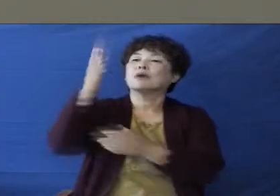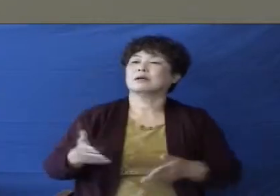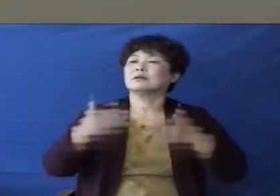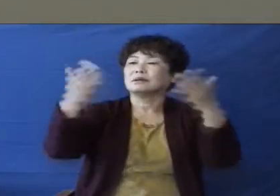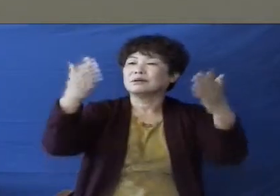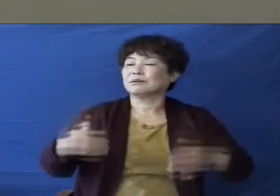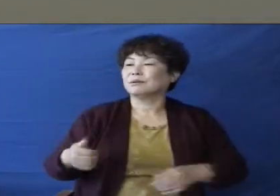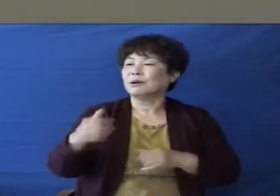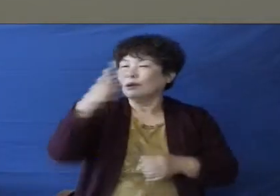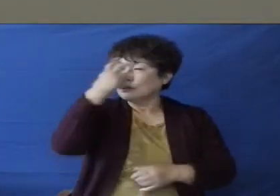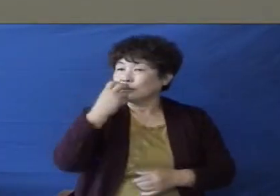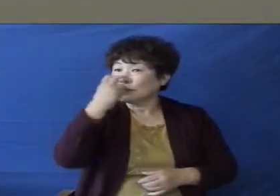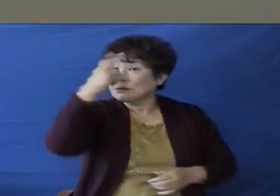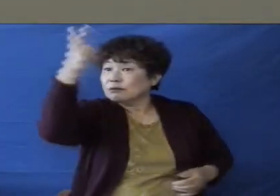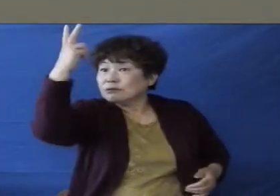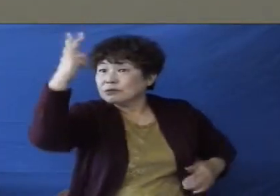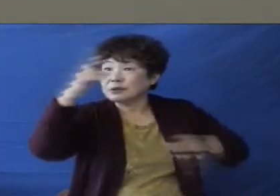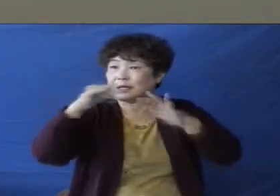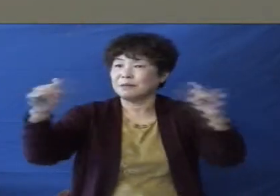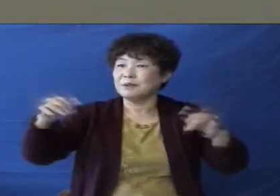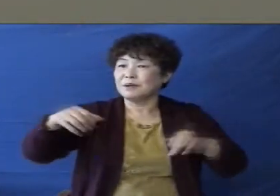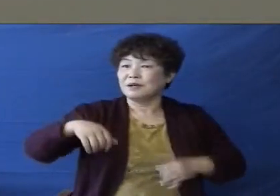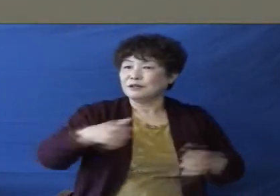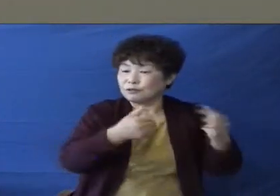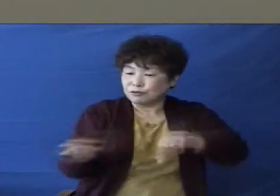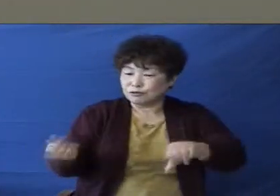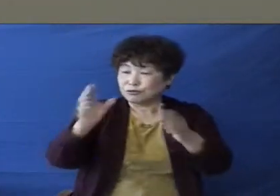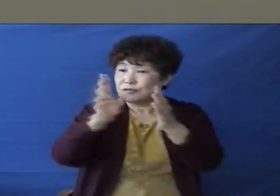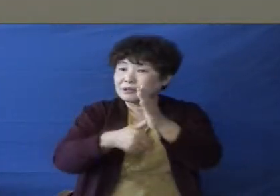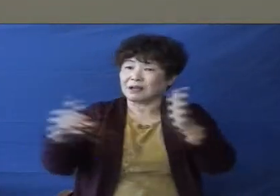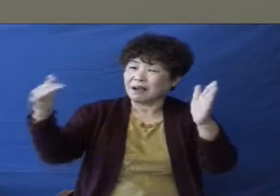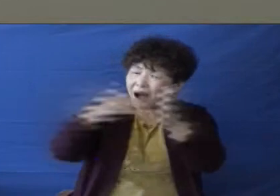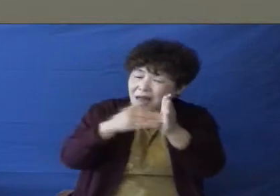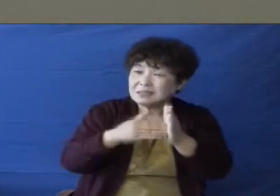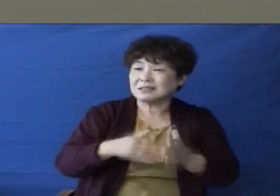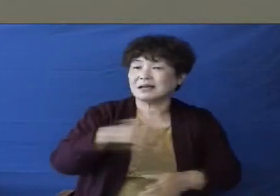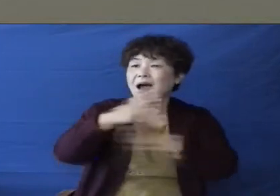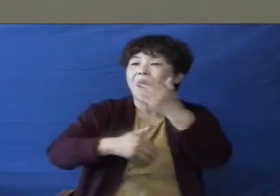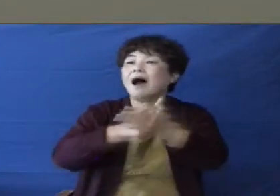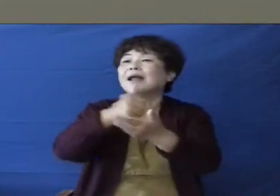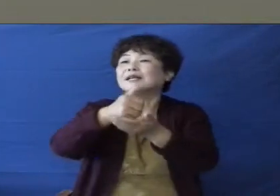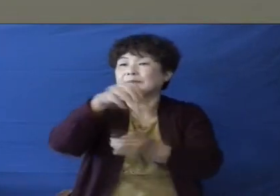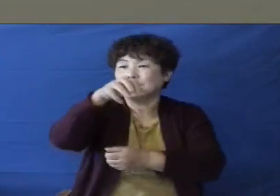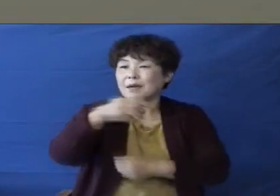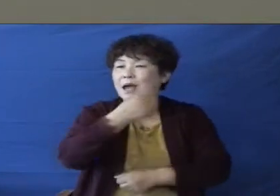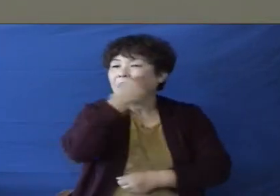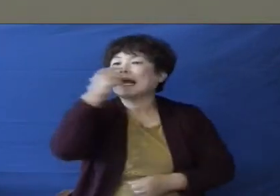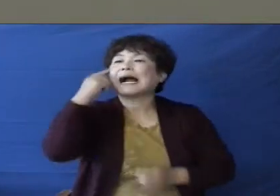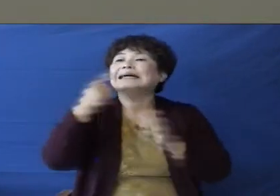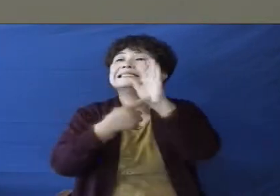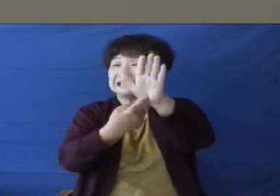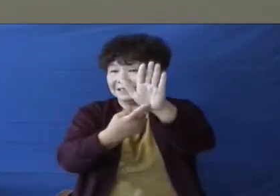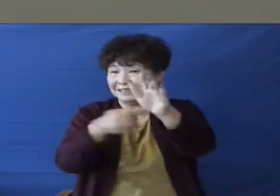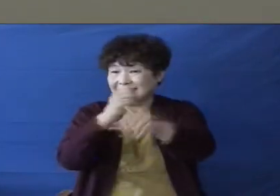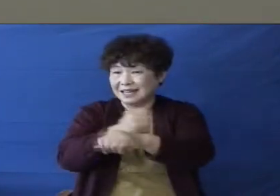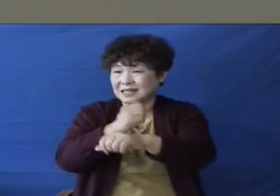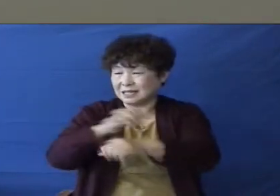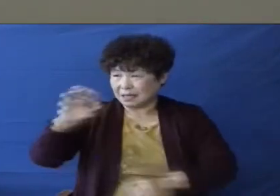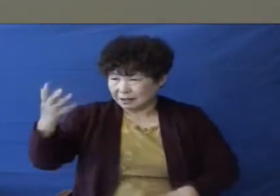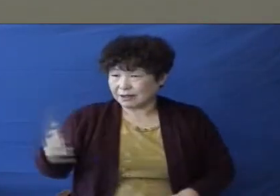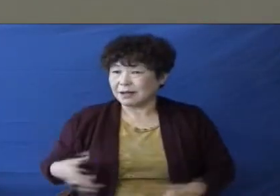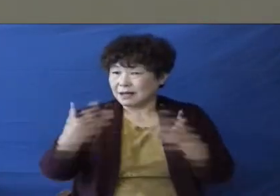되어 하나님을 높이는 2 에 드라마가 되는 거죠 그래서 여러분 저와 여러분에게도